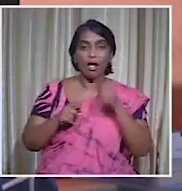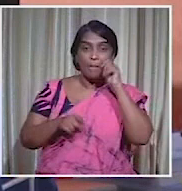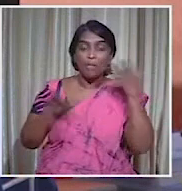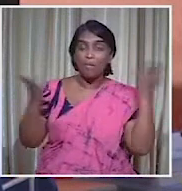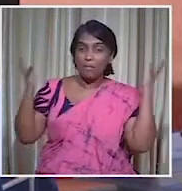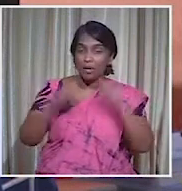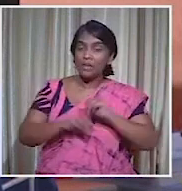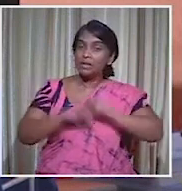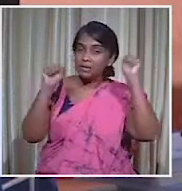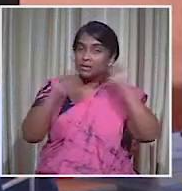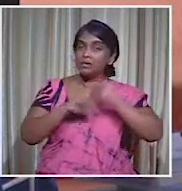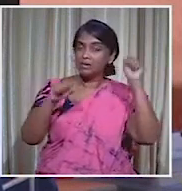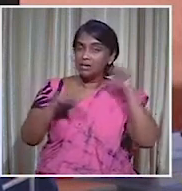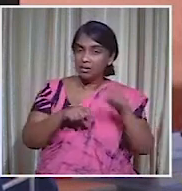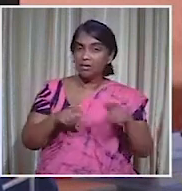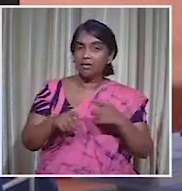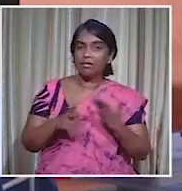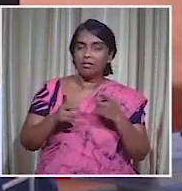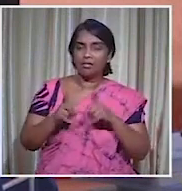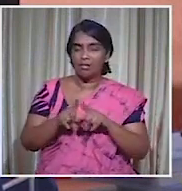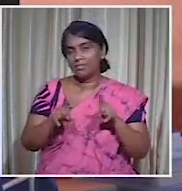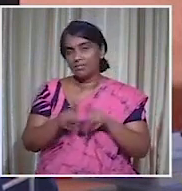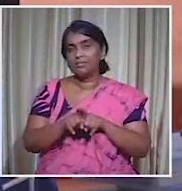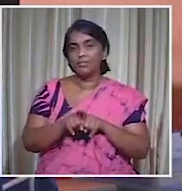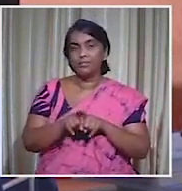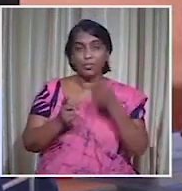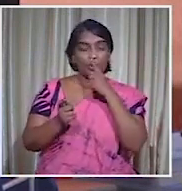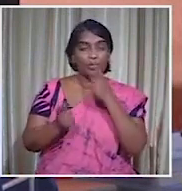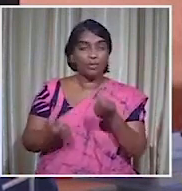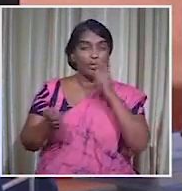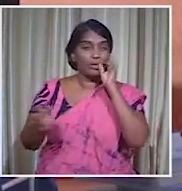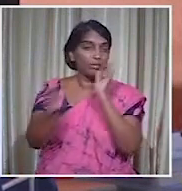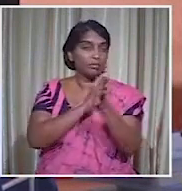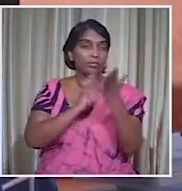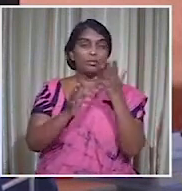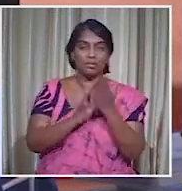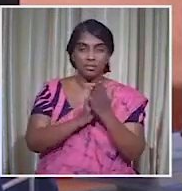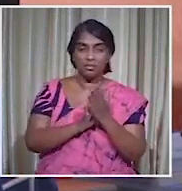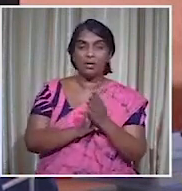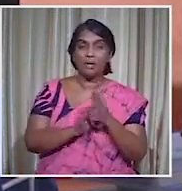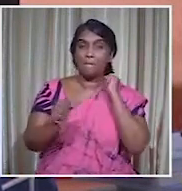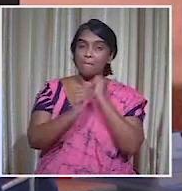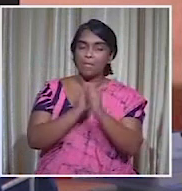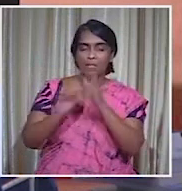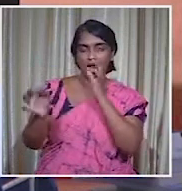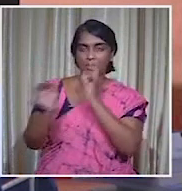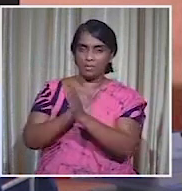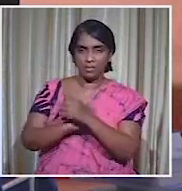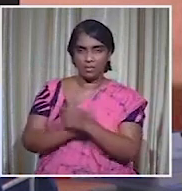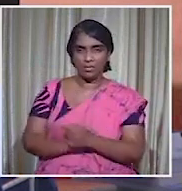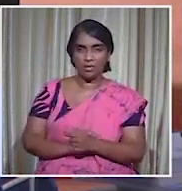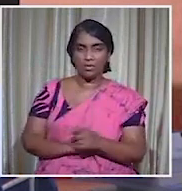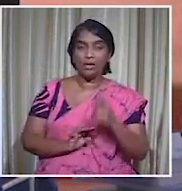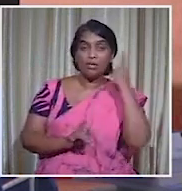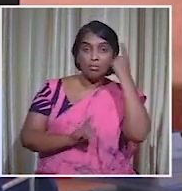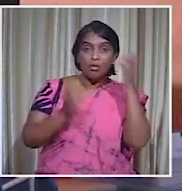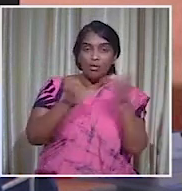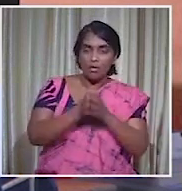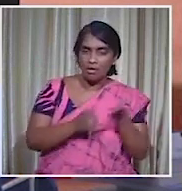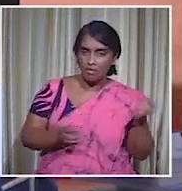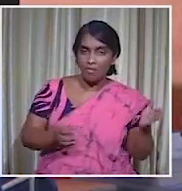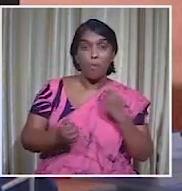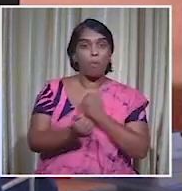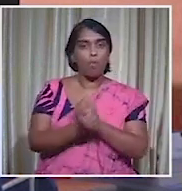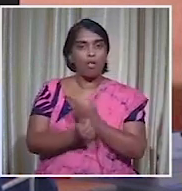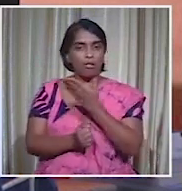පාරට ඇවිල්ලා උද්ඝෝෂණ කරලා මේවා වයලන්ට් වෙලා බඩු ගිනි තියලා කඩ අද එදා හරි බස් එකට ගිනි තිබ්බා. බුද්ධියංශ තියෙනවා.